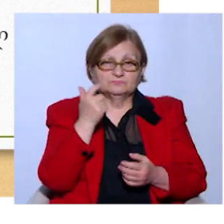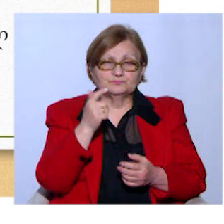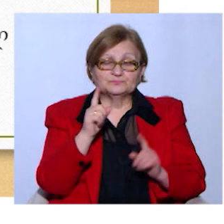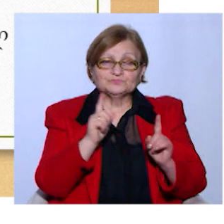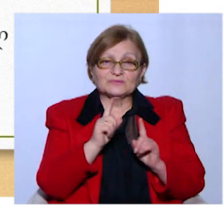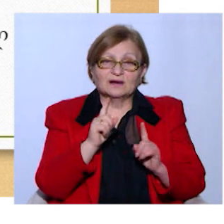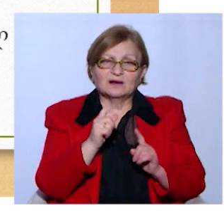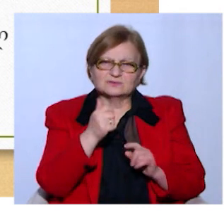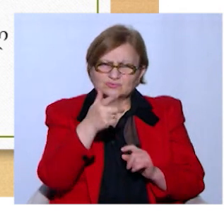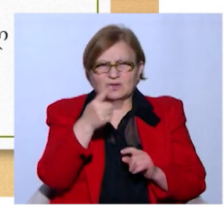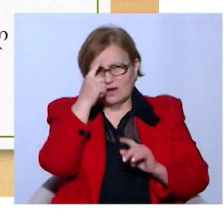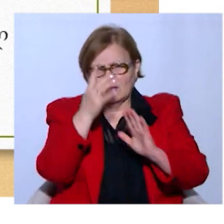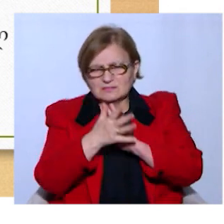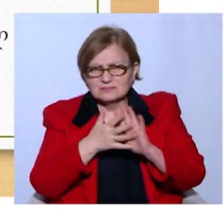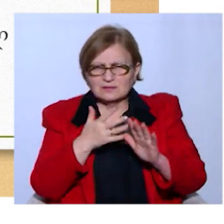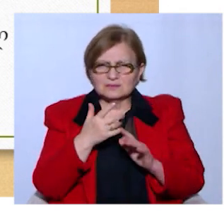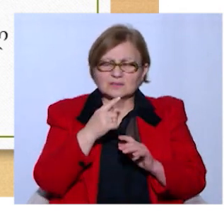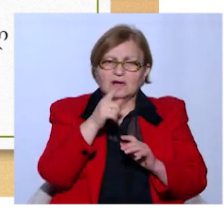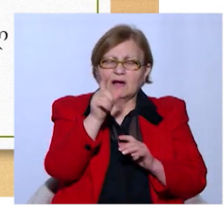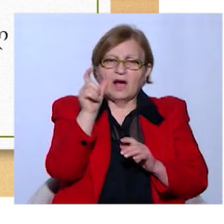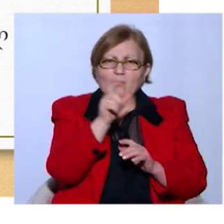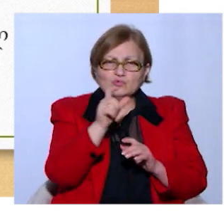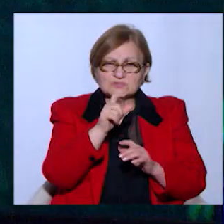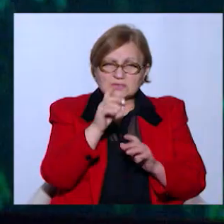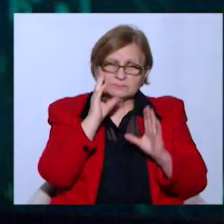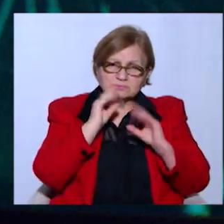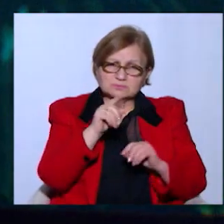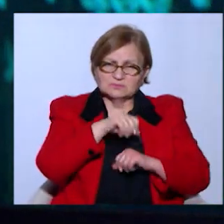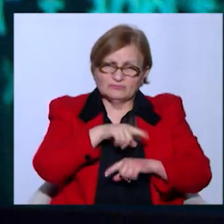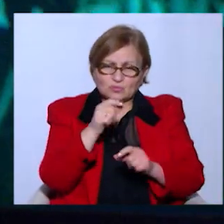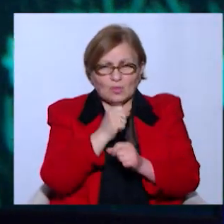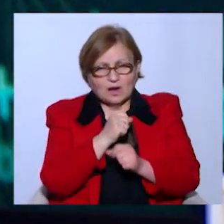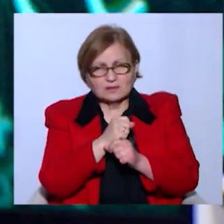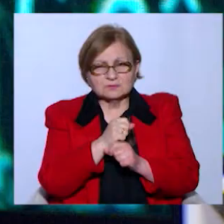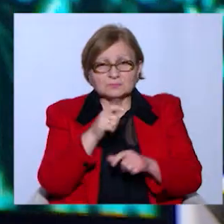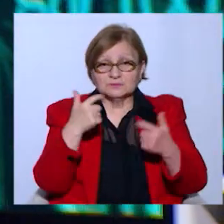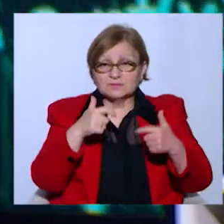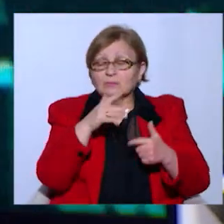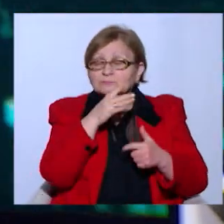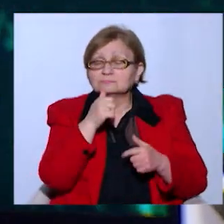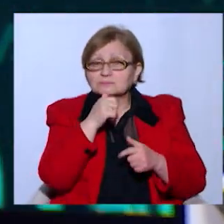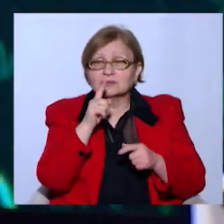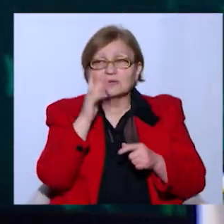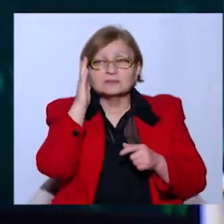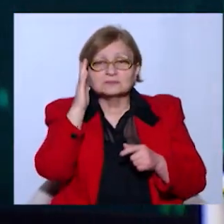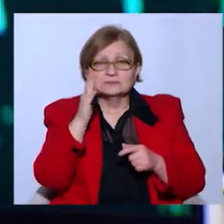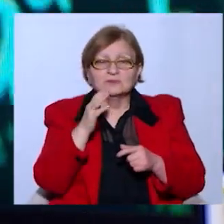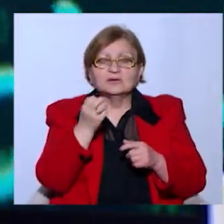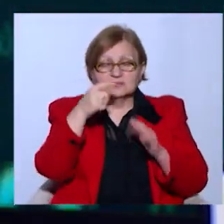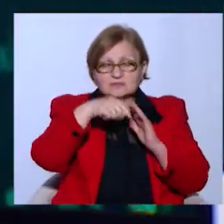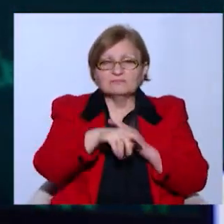ნახოთ რამდენად დაძლევდით ამ ამოცანებს, რომ შეგხვედროდათ თქვენ, რომ შეგხვედროდათ გამოცდაზე. აქ არის კიდევ სამი